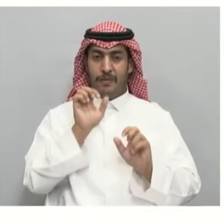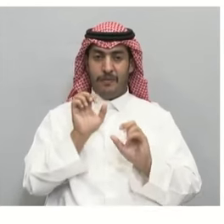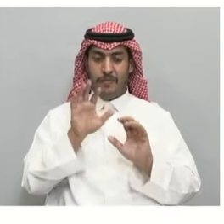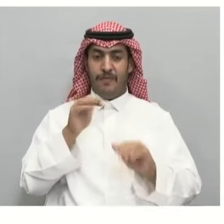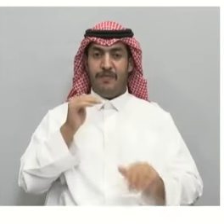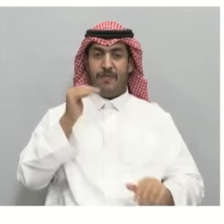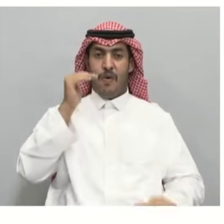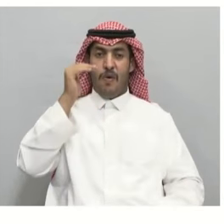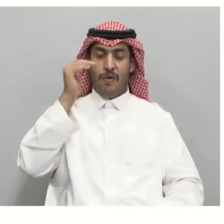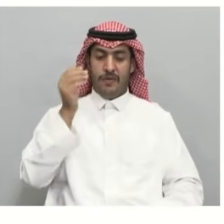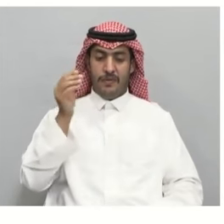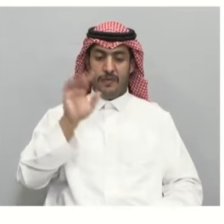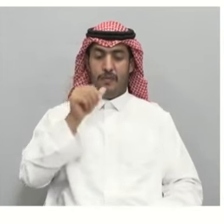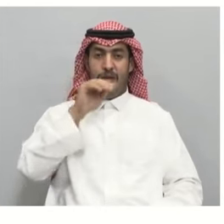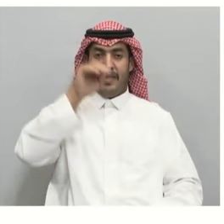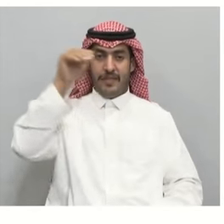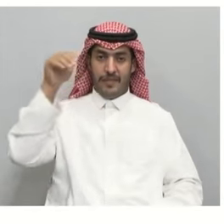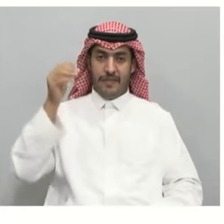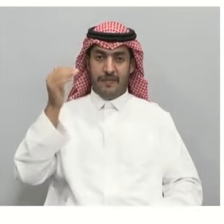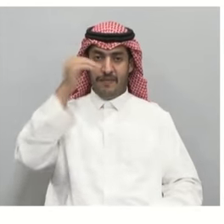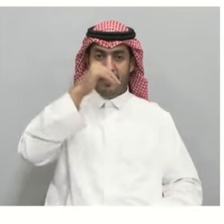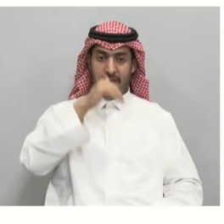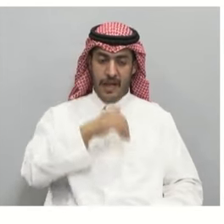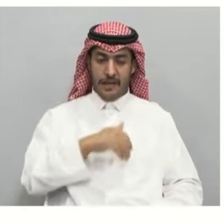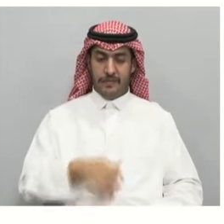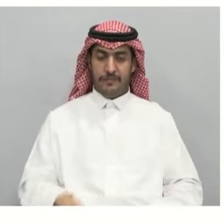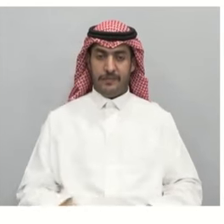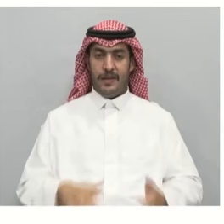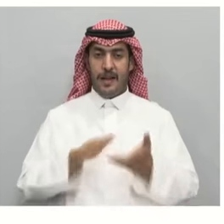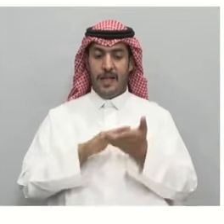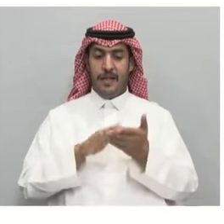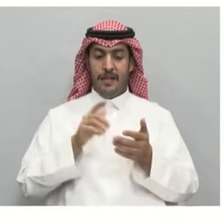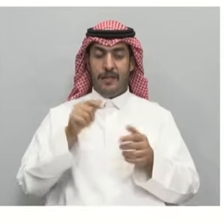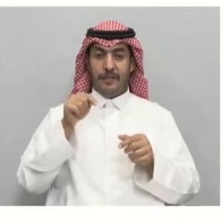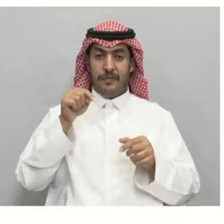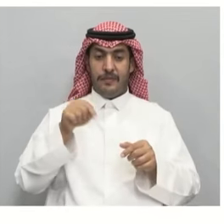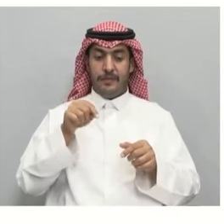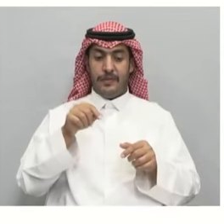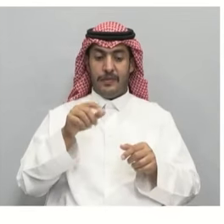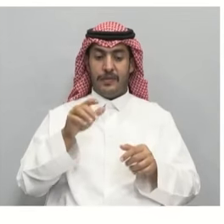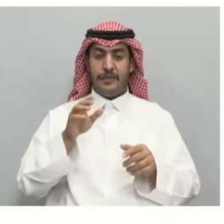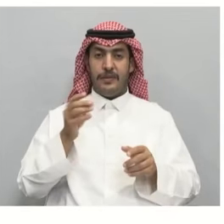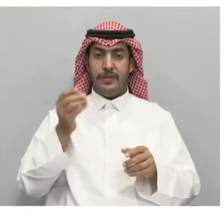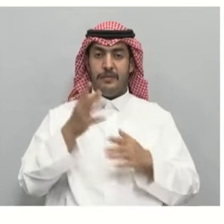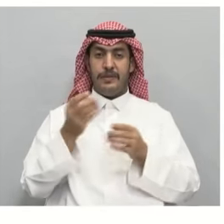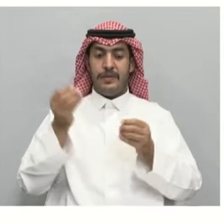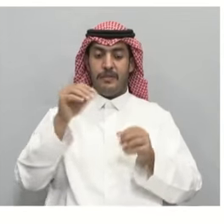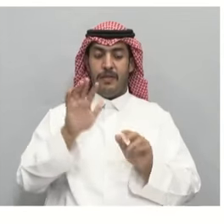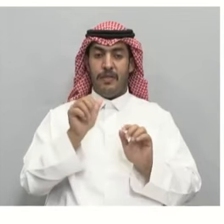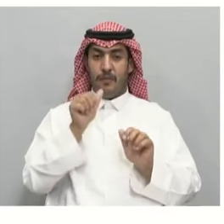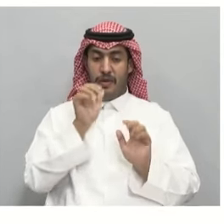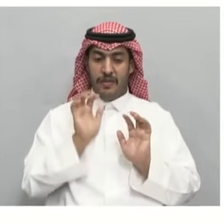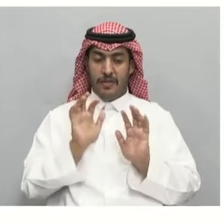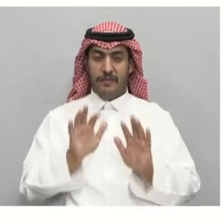الى الاعلى ثم ينزل الماء بفعل الجاذبيه الارضيه واذا وضعنا هنا جهازا ما للاستفاده من تدفق